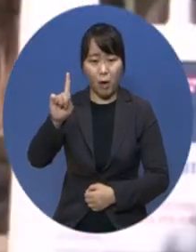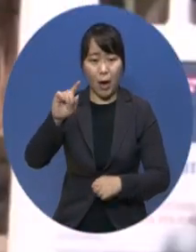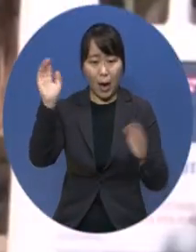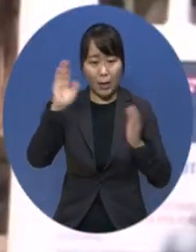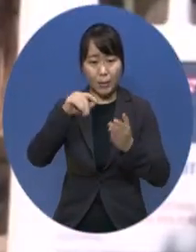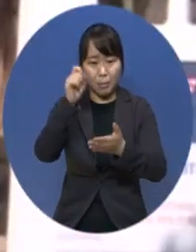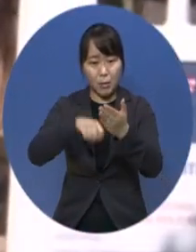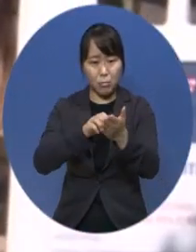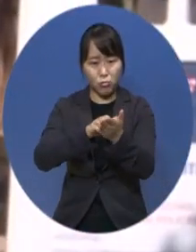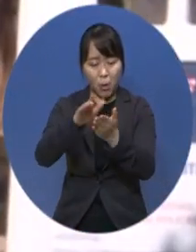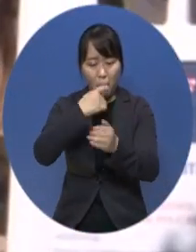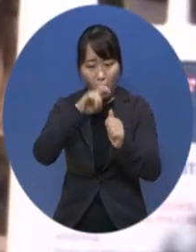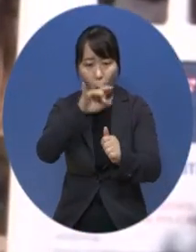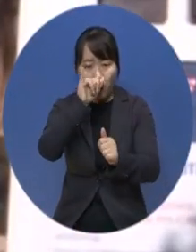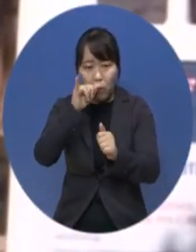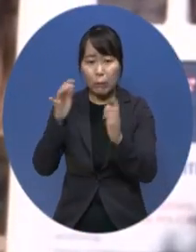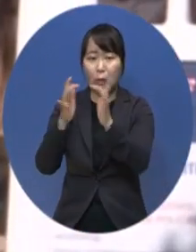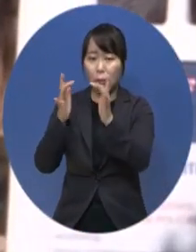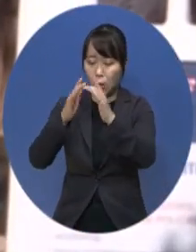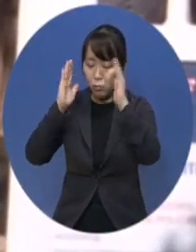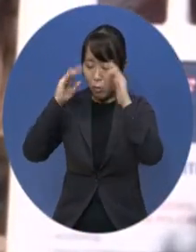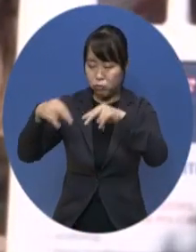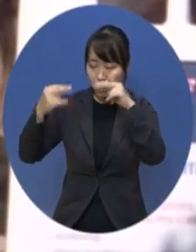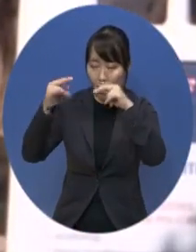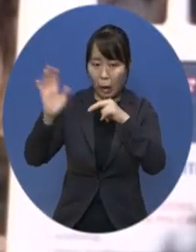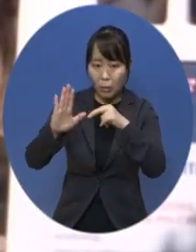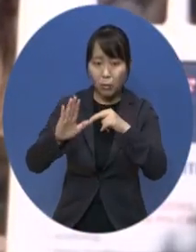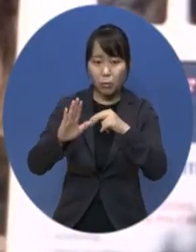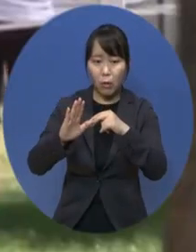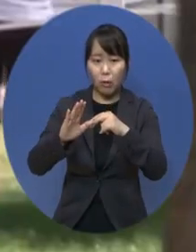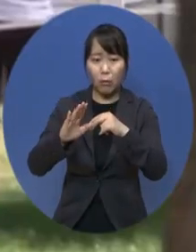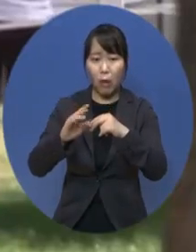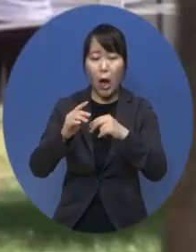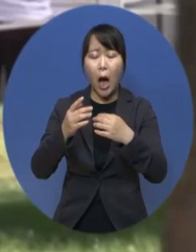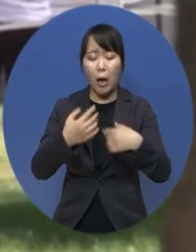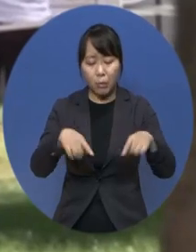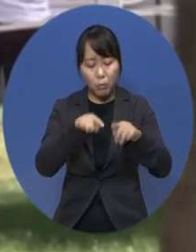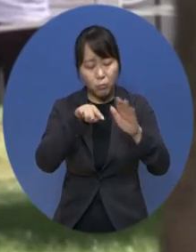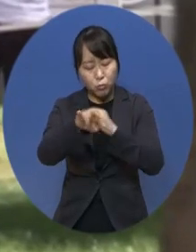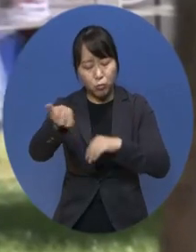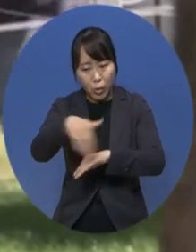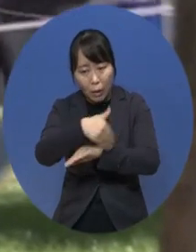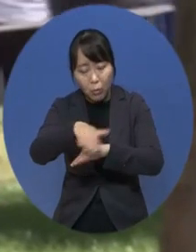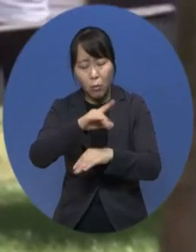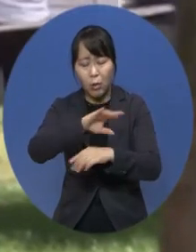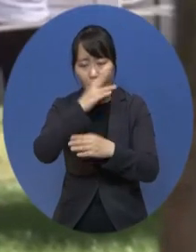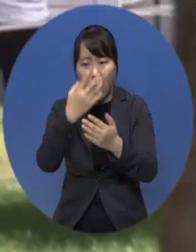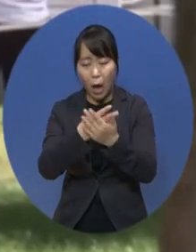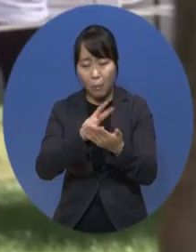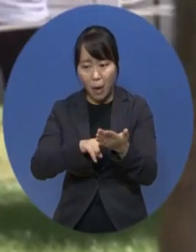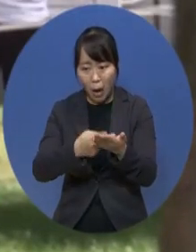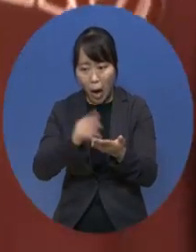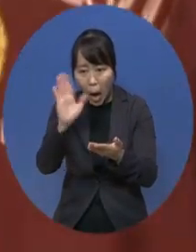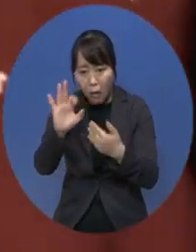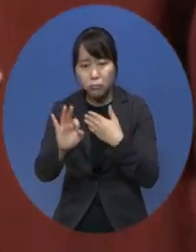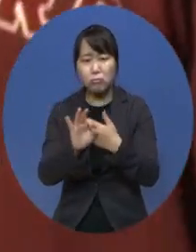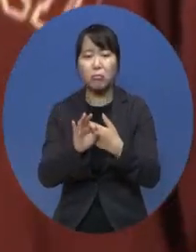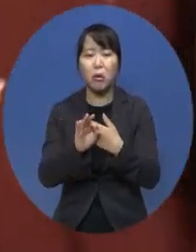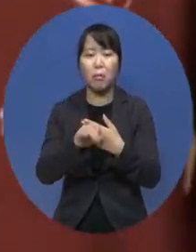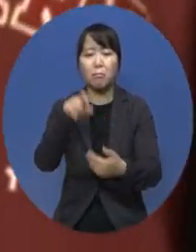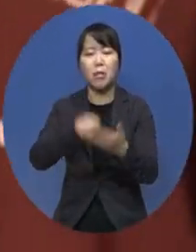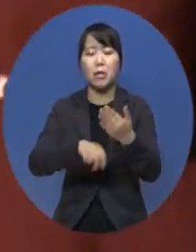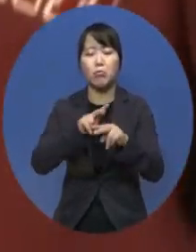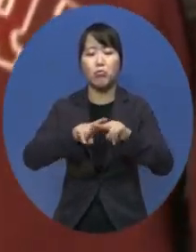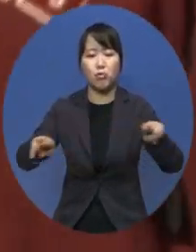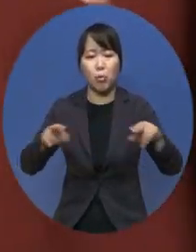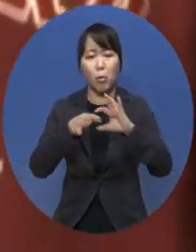명령안이 나오고 온라인 비대면 수업에서 대면 수업을 병행하지 않을 경우 비자가 취소될 수 있다는 발표로 하버드를